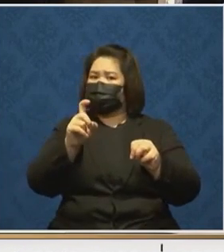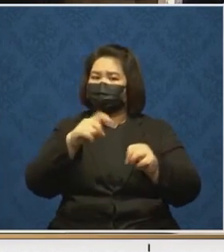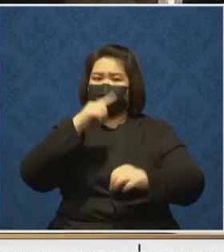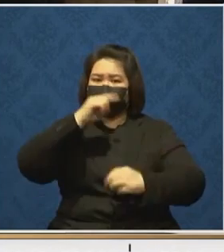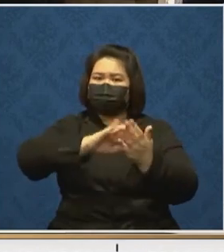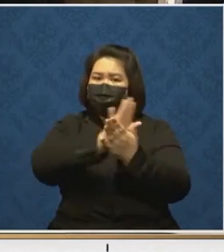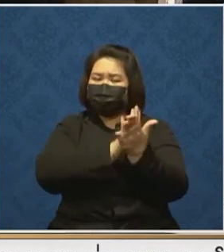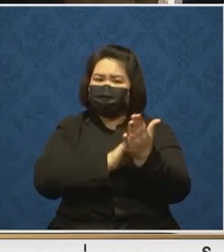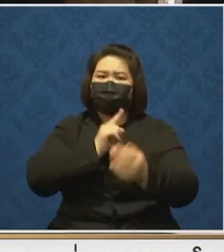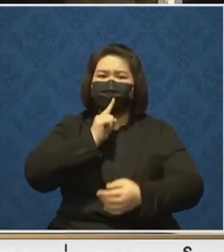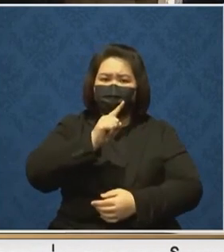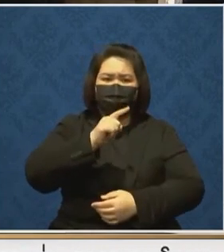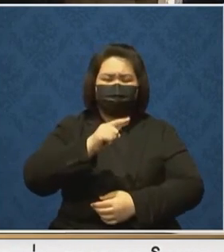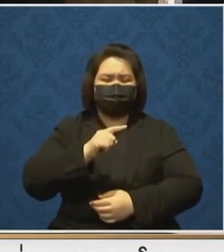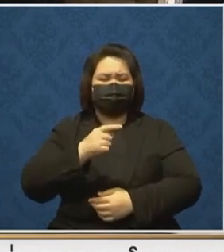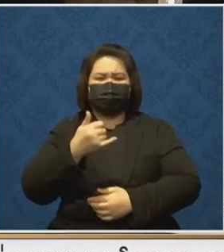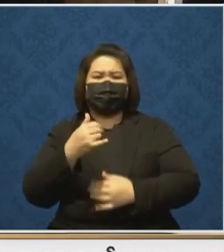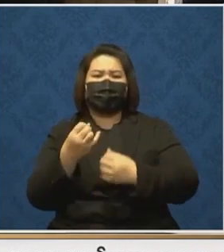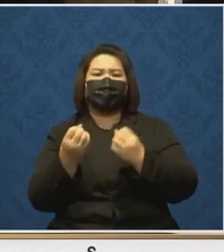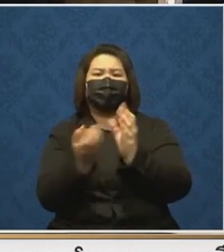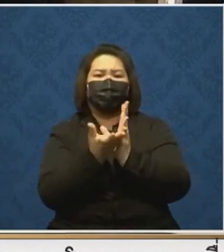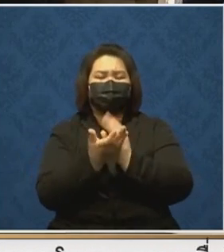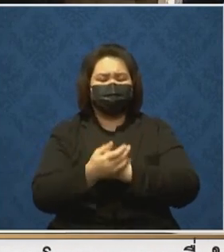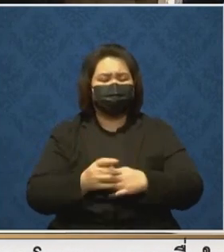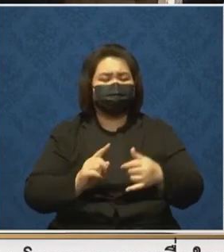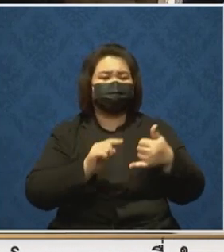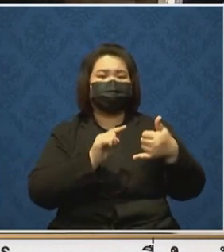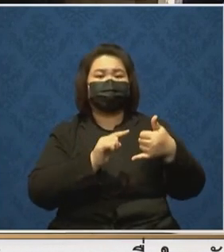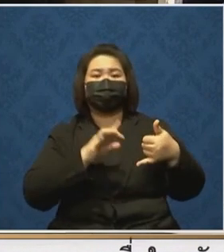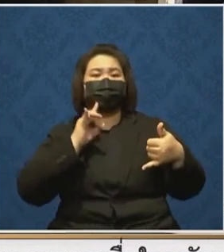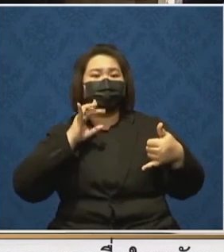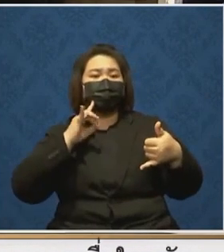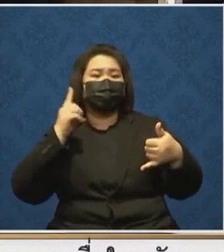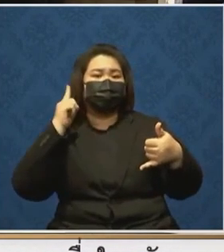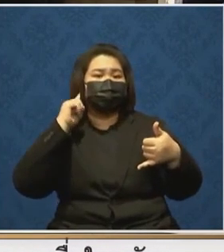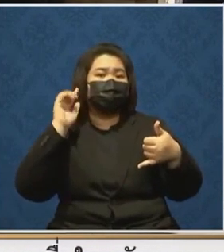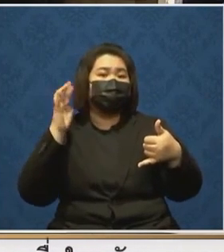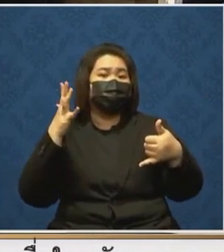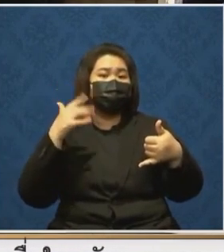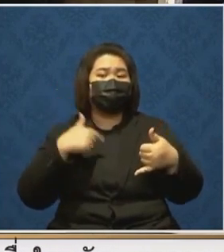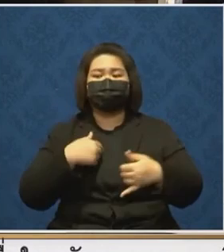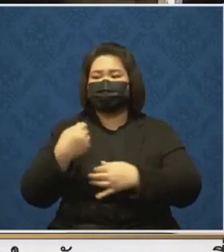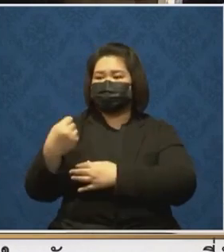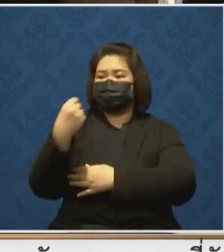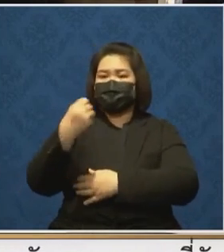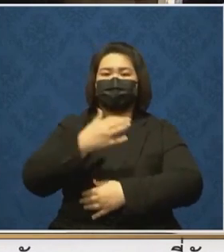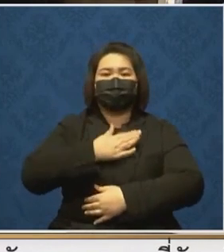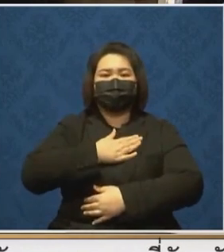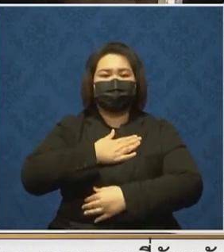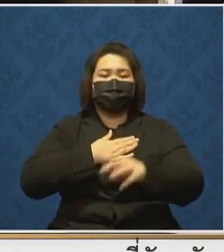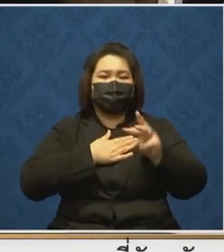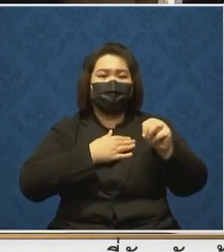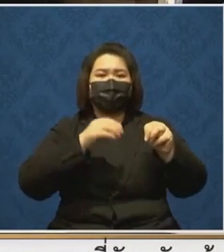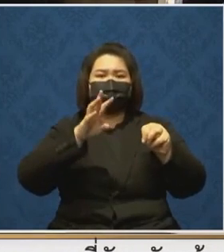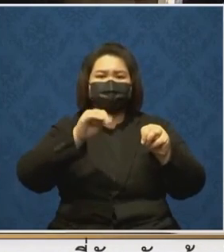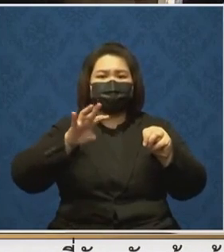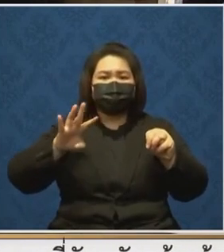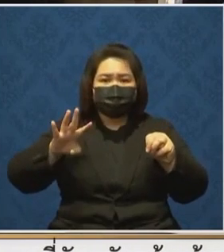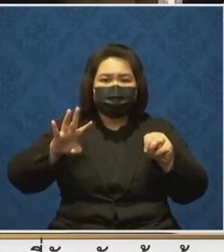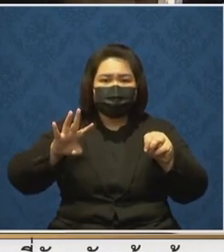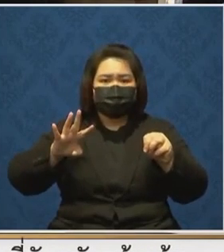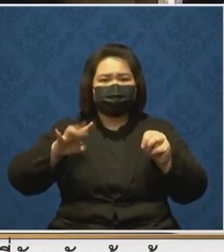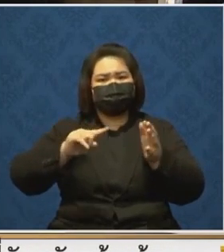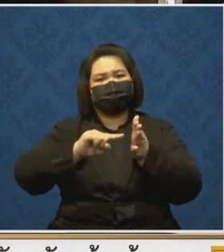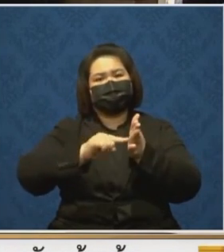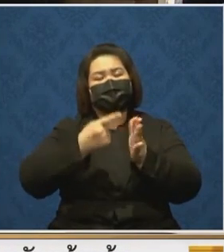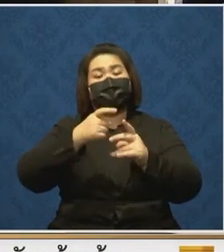้แต่พนยประยุท์ก็ไม่ไดรับฟังเสีงคัดค้ารของหน่วยงานในครั้งนั้นรุกแกะอำนาจใช้มาตรา 44ซึ่งกลเป็ตนต่อ